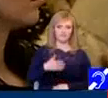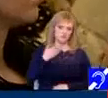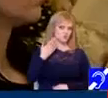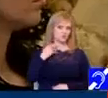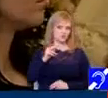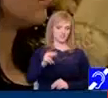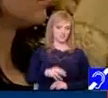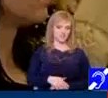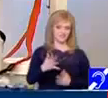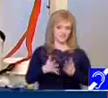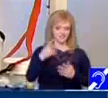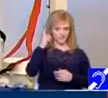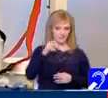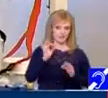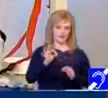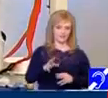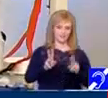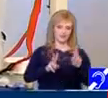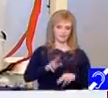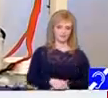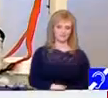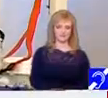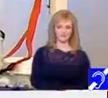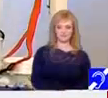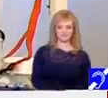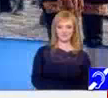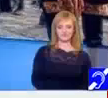Ușor, dacă știi cum să-l tunzi.